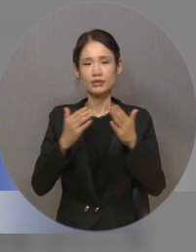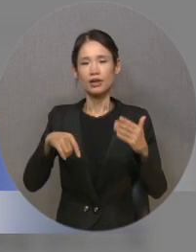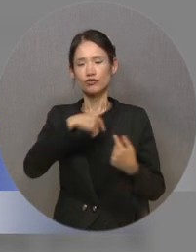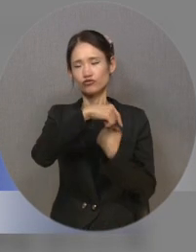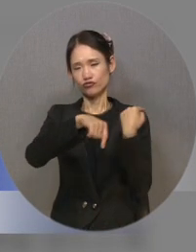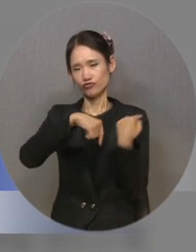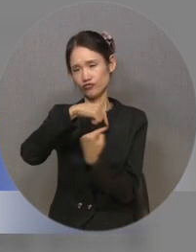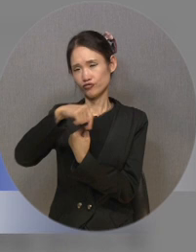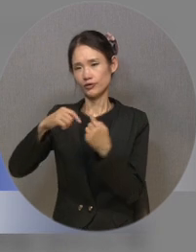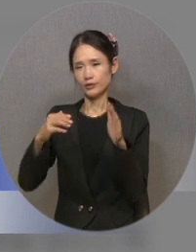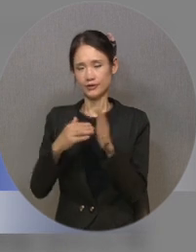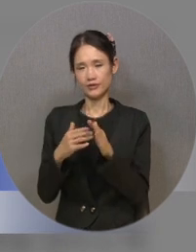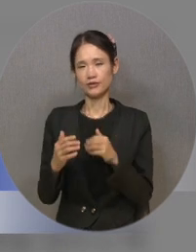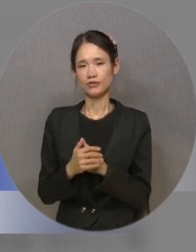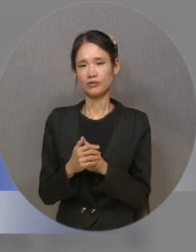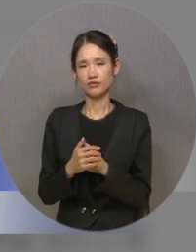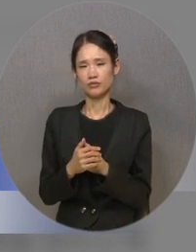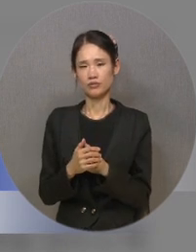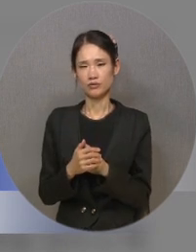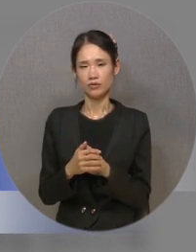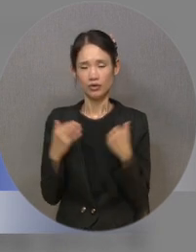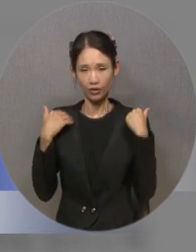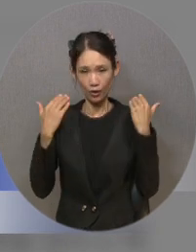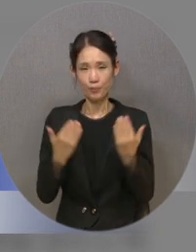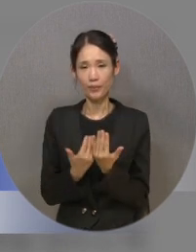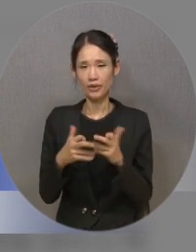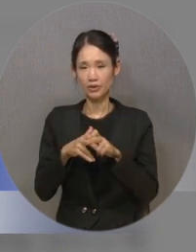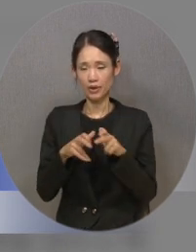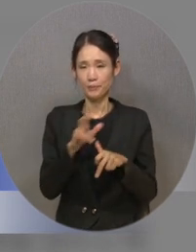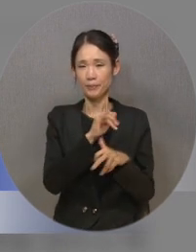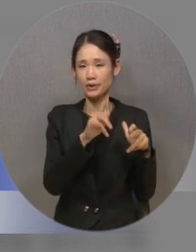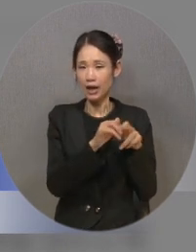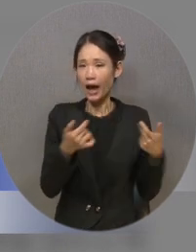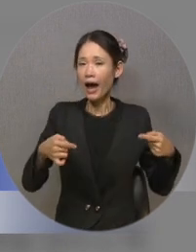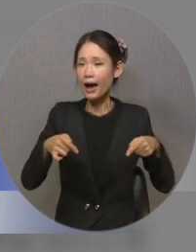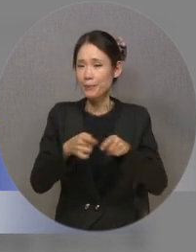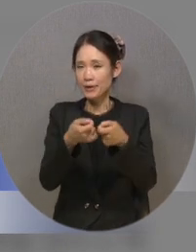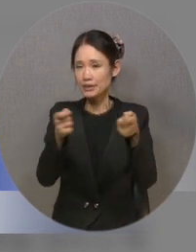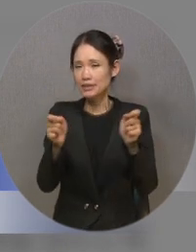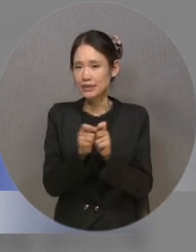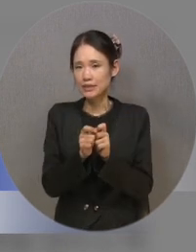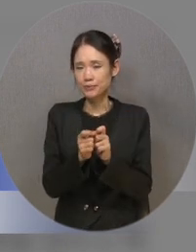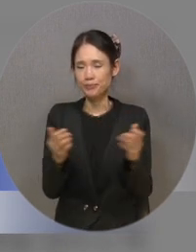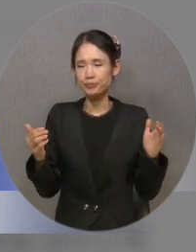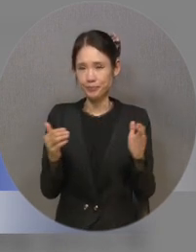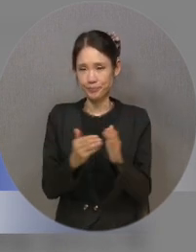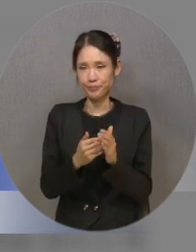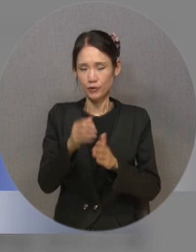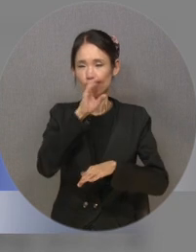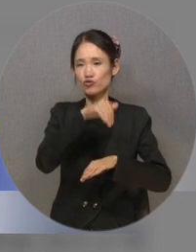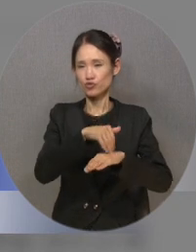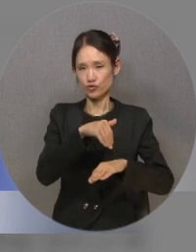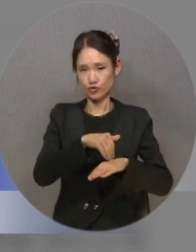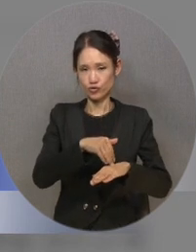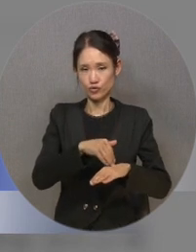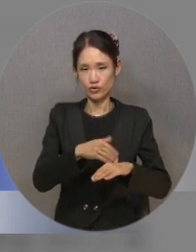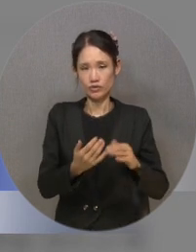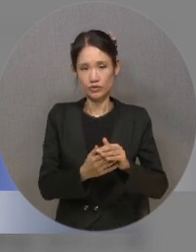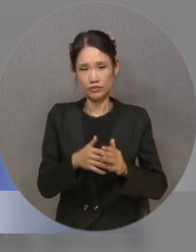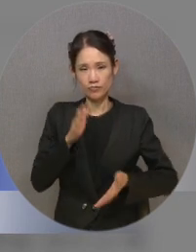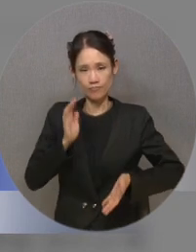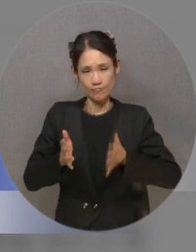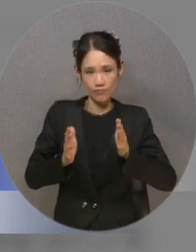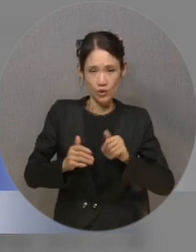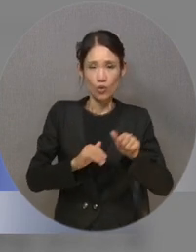선샤인 런닝 클래스는 발달장애인과 비장애인이 함께 팀을 잃어 훈련하고 당일 슈퍼블로